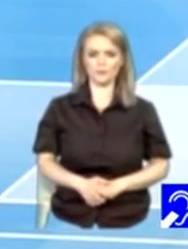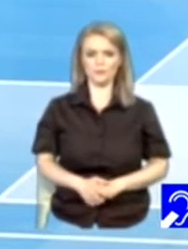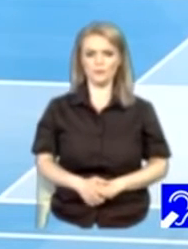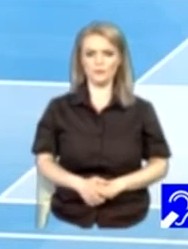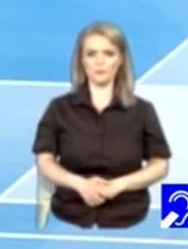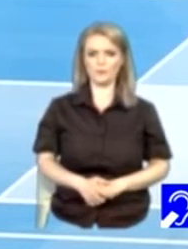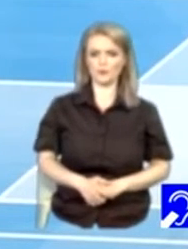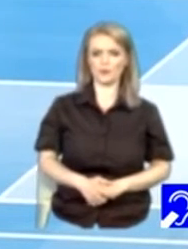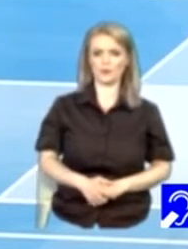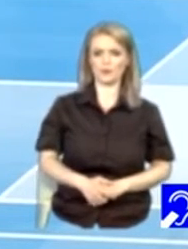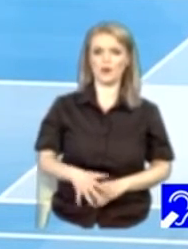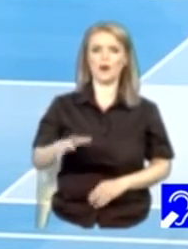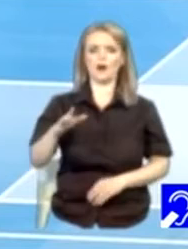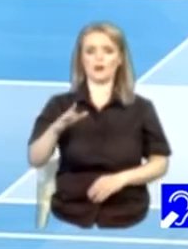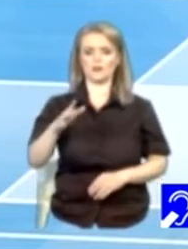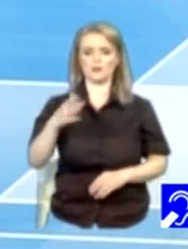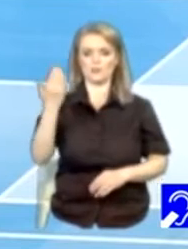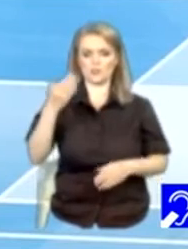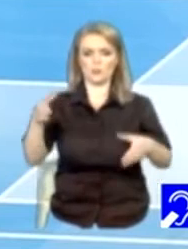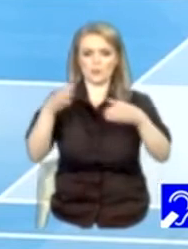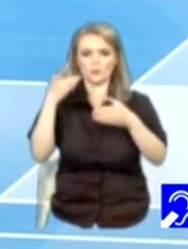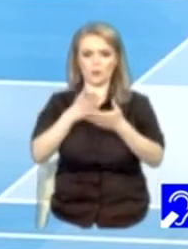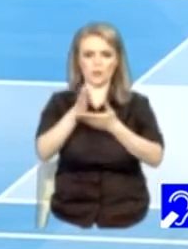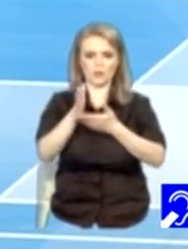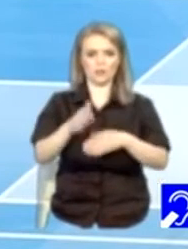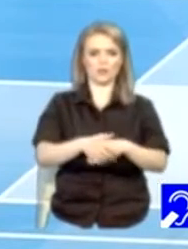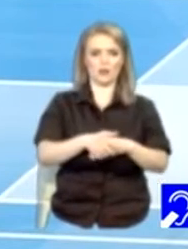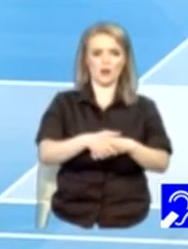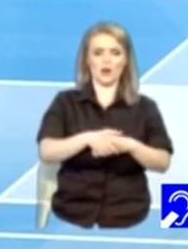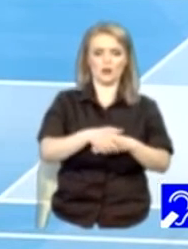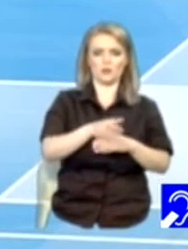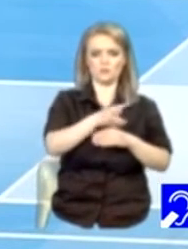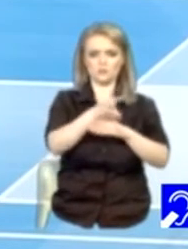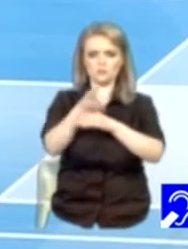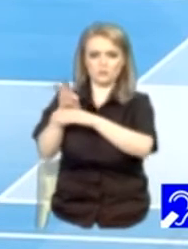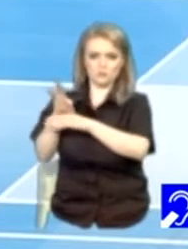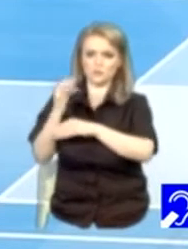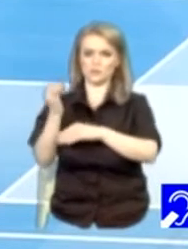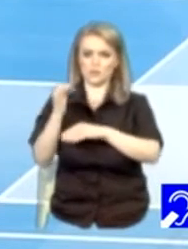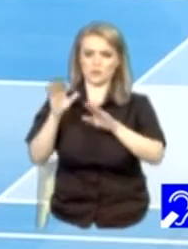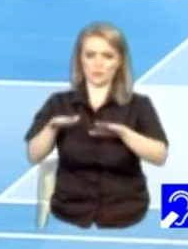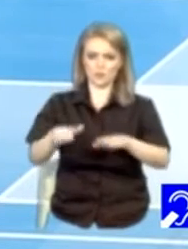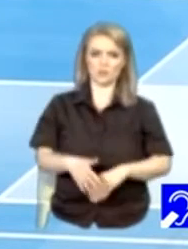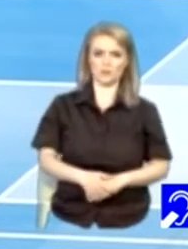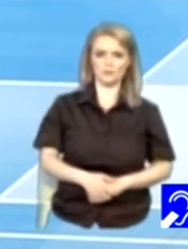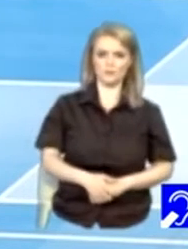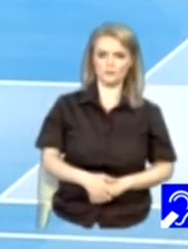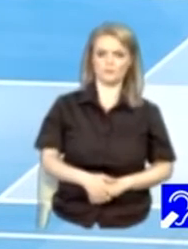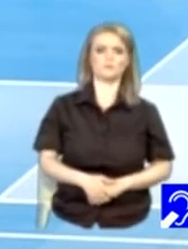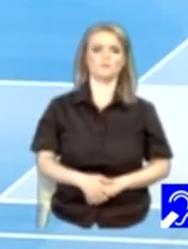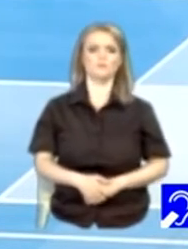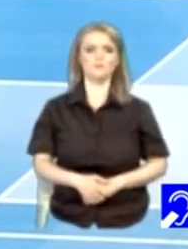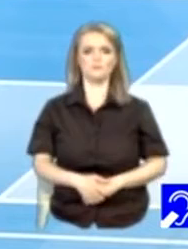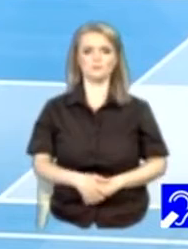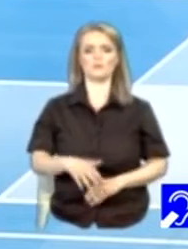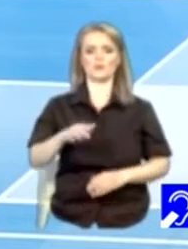dumneavoastră care vorbeau, au făcut niște acuzații legate de întocmirea listelor cu nume excluse peste noapte, cu personaje apropiate